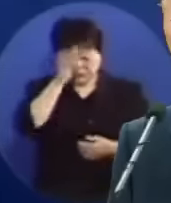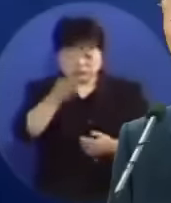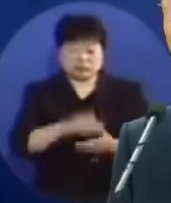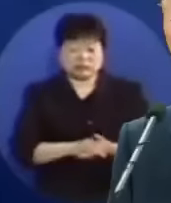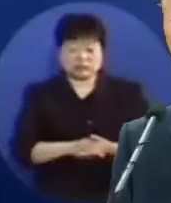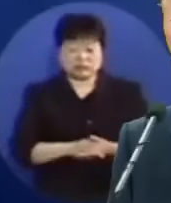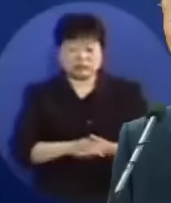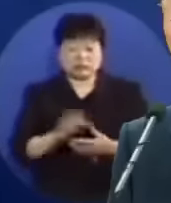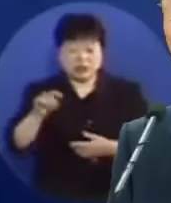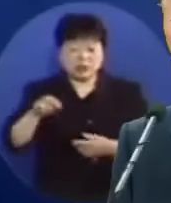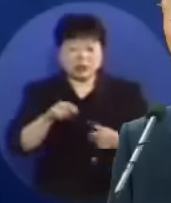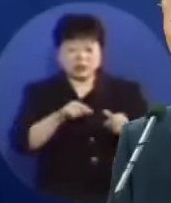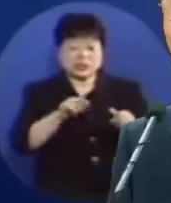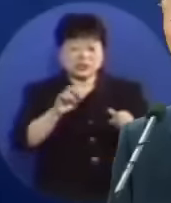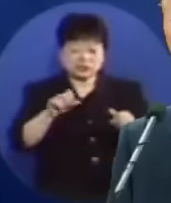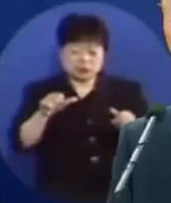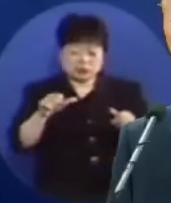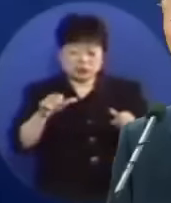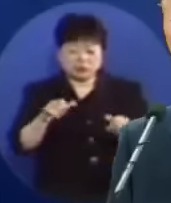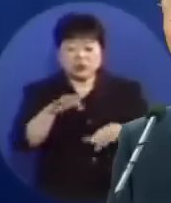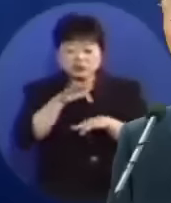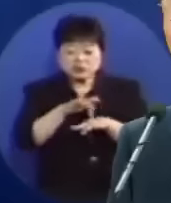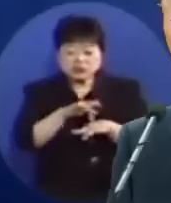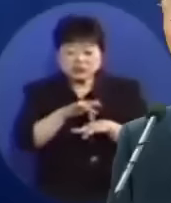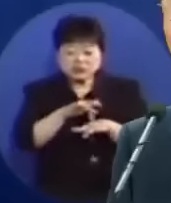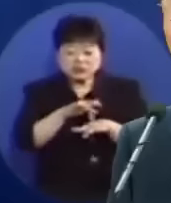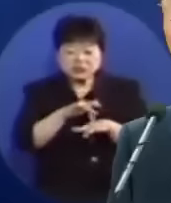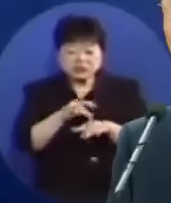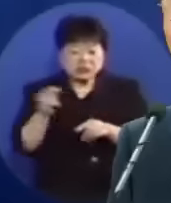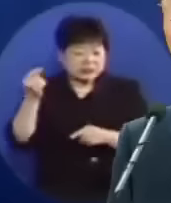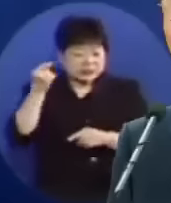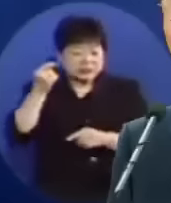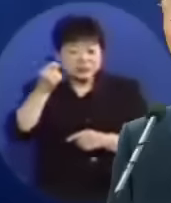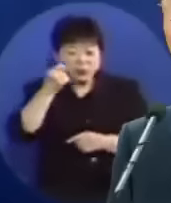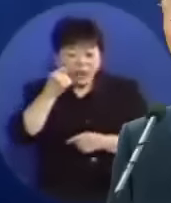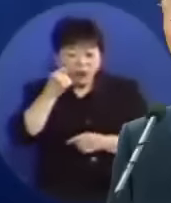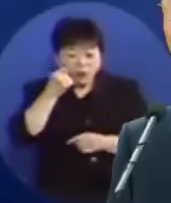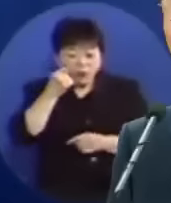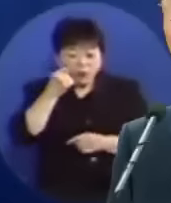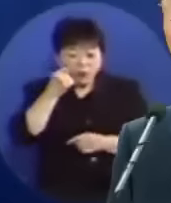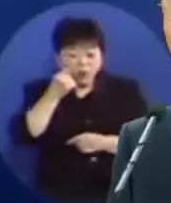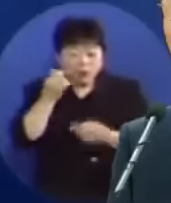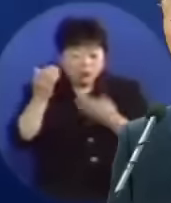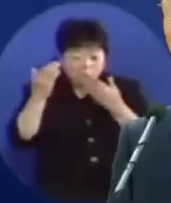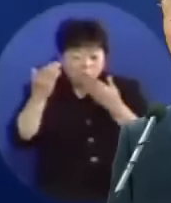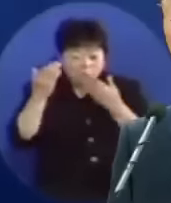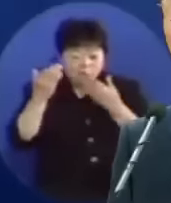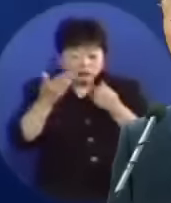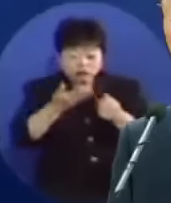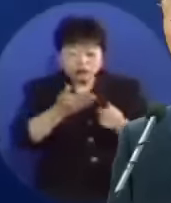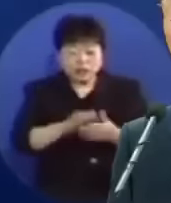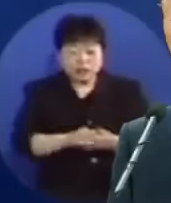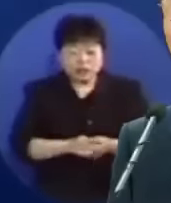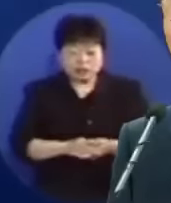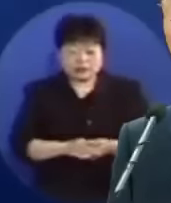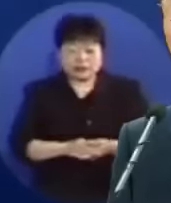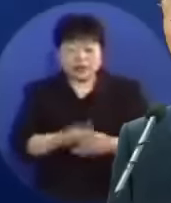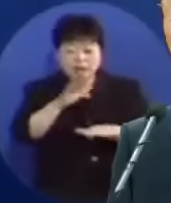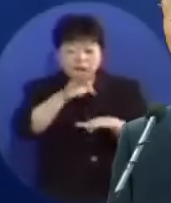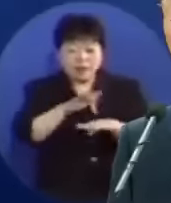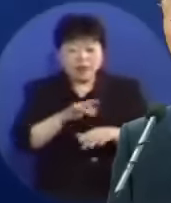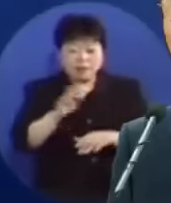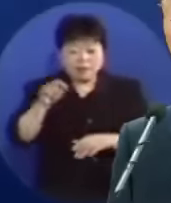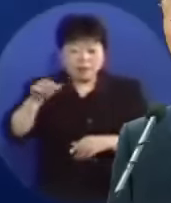마가복음 5장 15절. 또한 귀신은 듣지 못하고 벙어리를 되게 하는 것입니다. 마가복음 9장